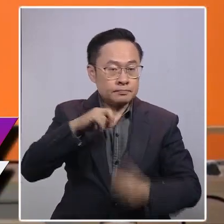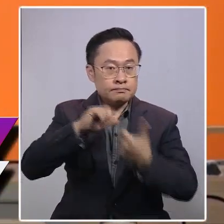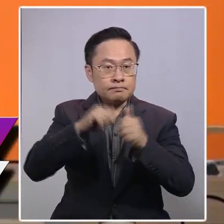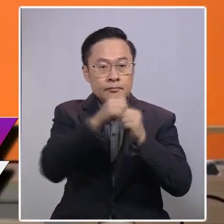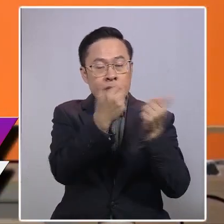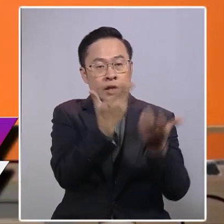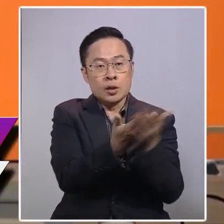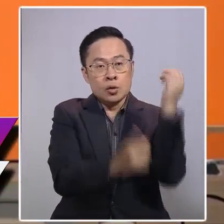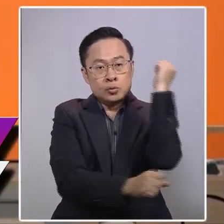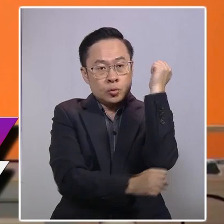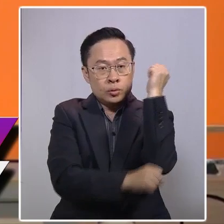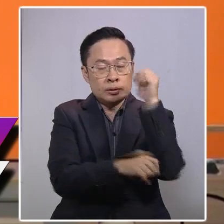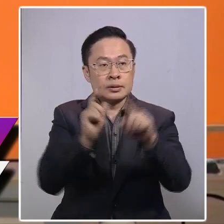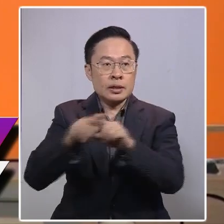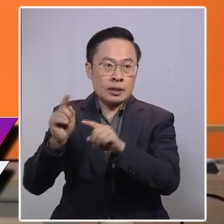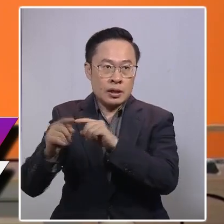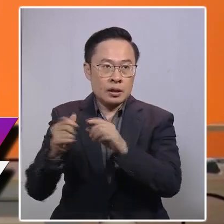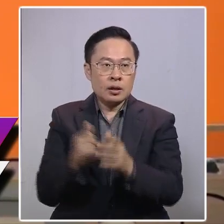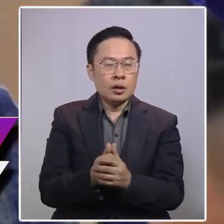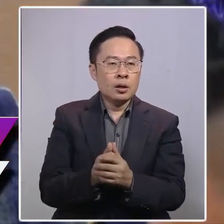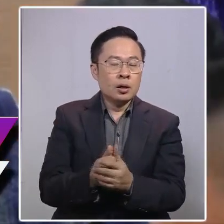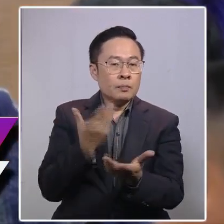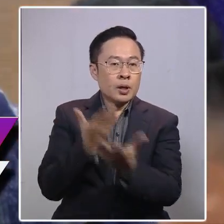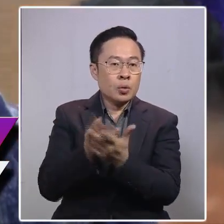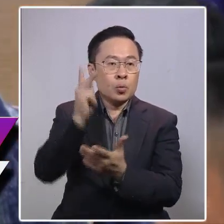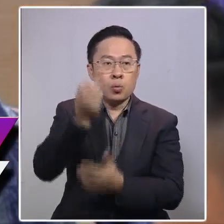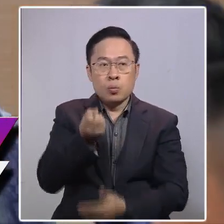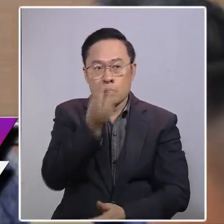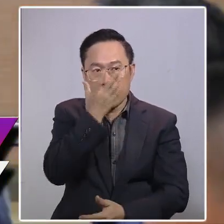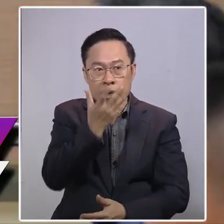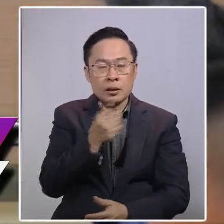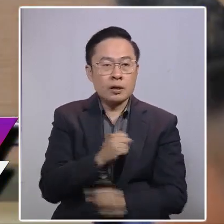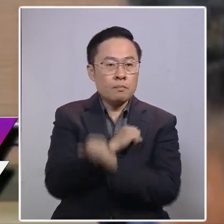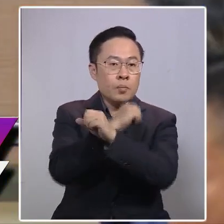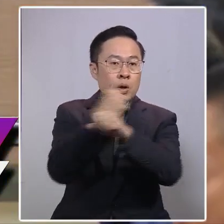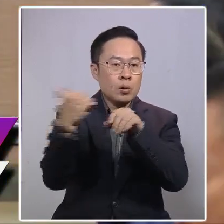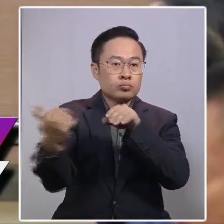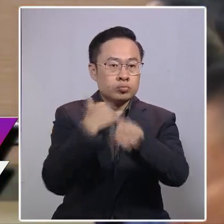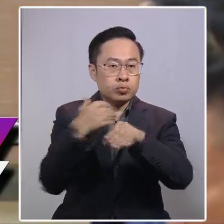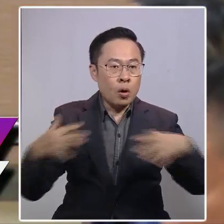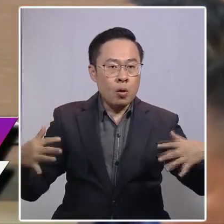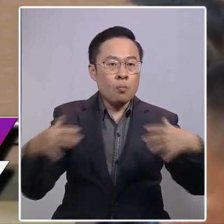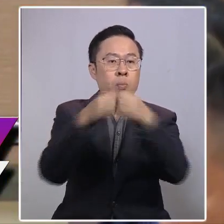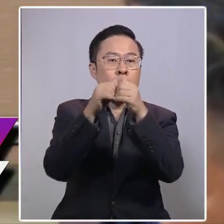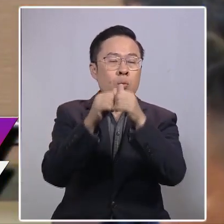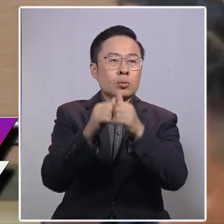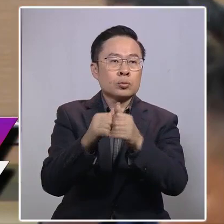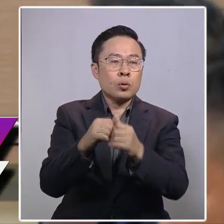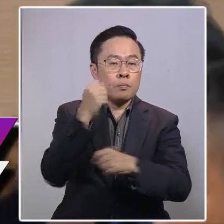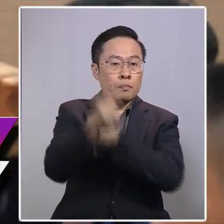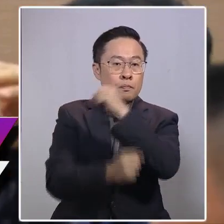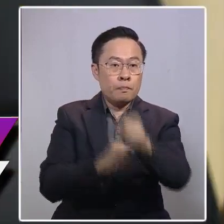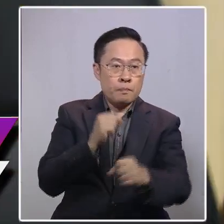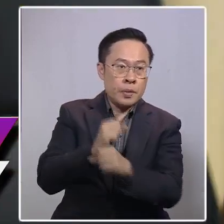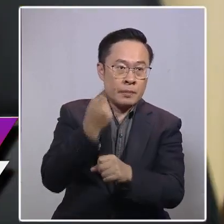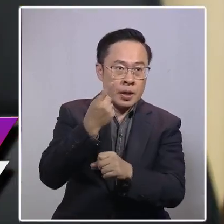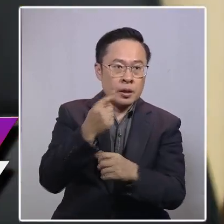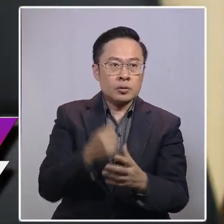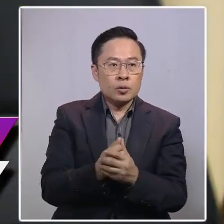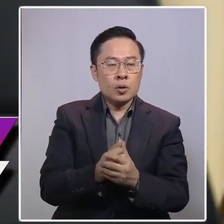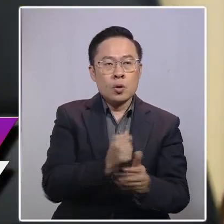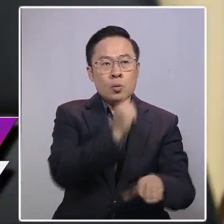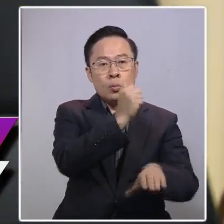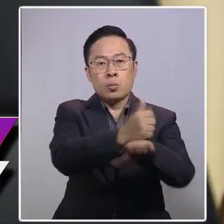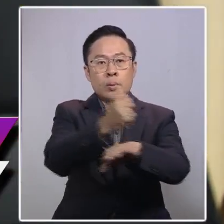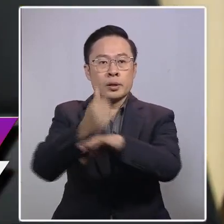ในปัญหานี้นอกระบบและการป้องกันอุบัติเหตุบนท้องถนนในช่วงเทศกาลปีใหม่โดยกำชับผู้ว่าราชการจังหวัดและผู้กำกับการจังหวัดต้